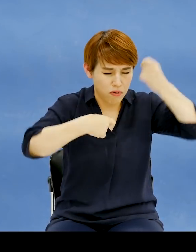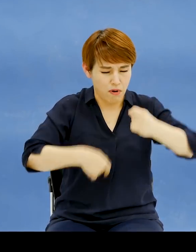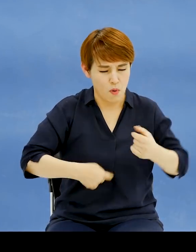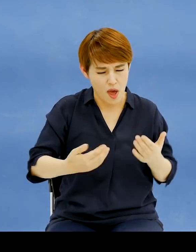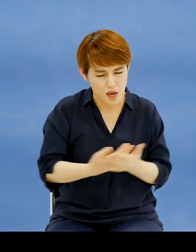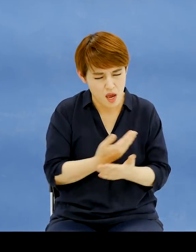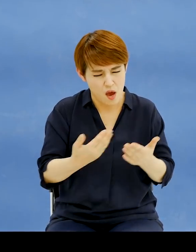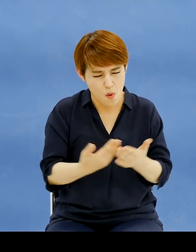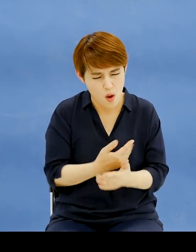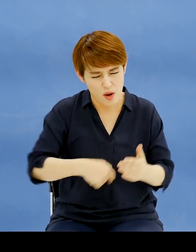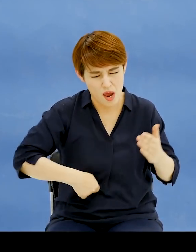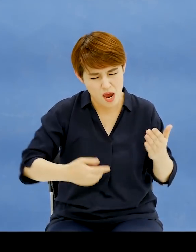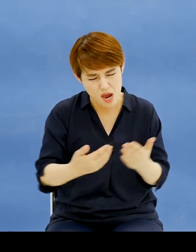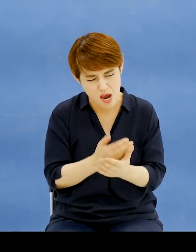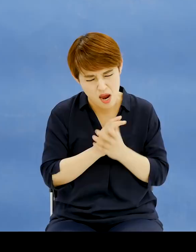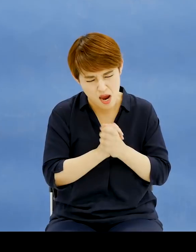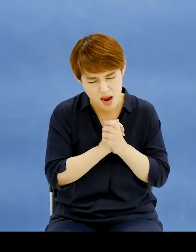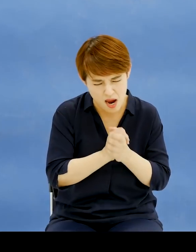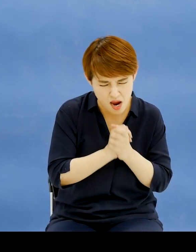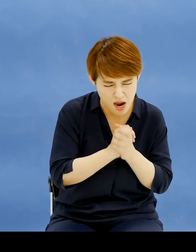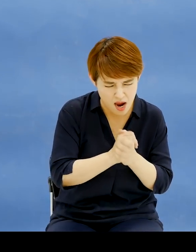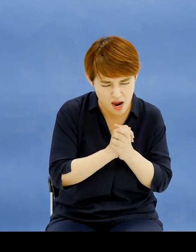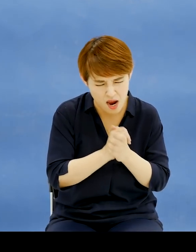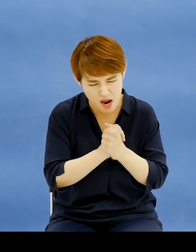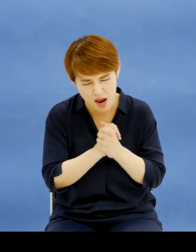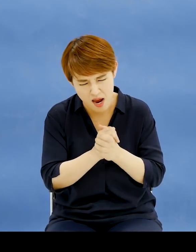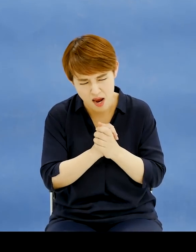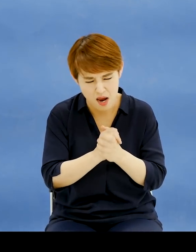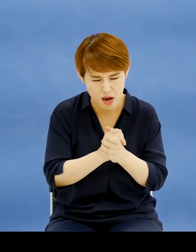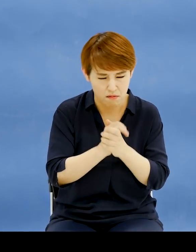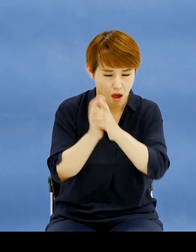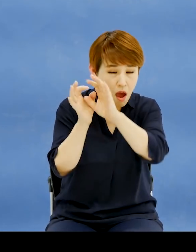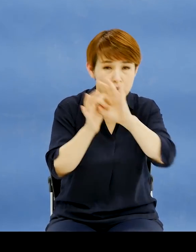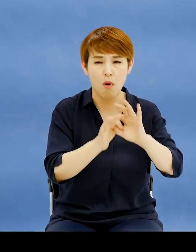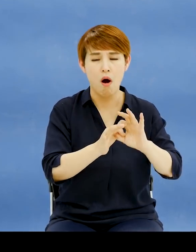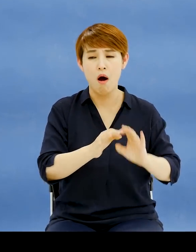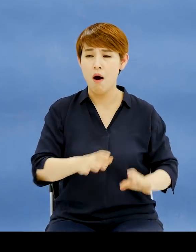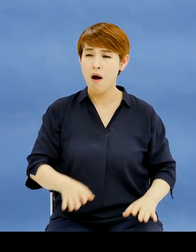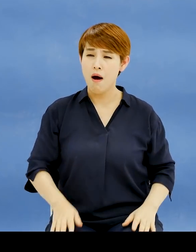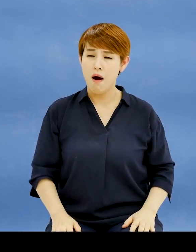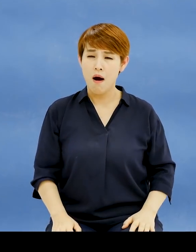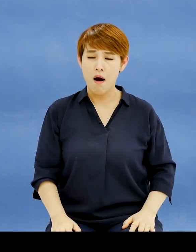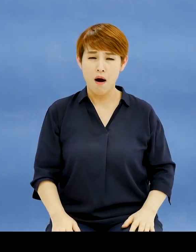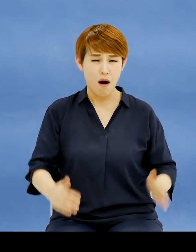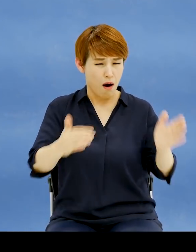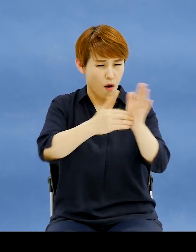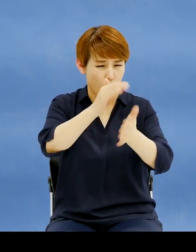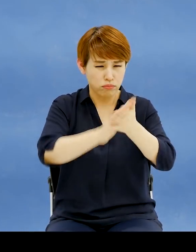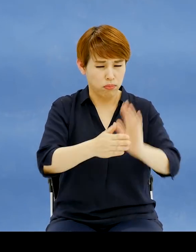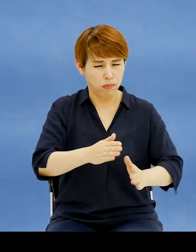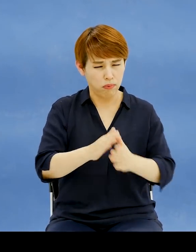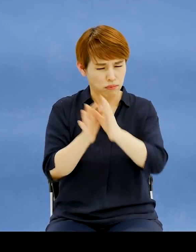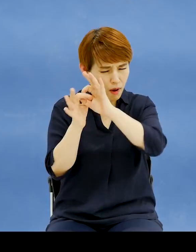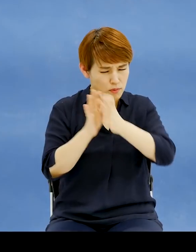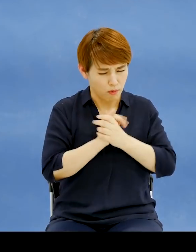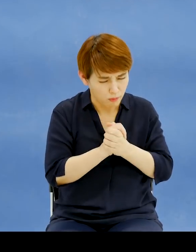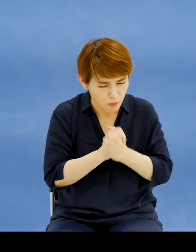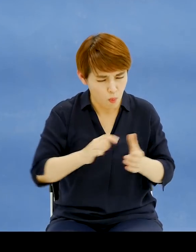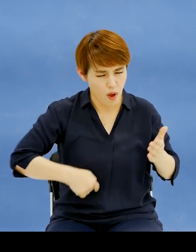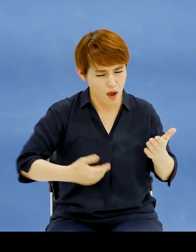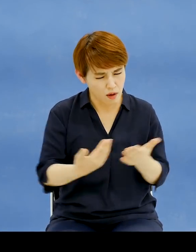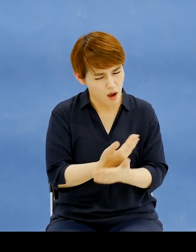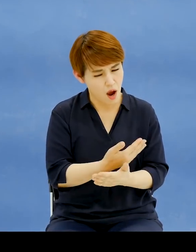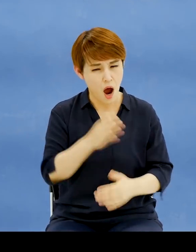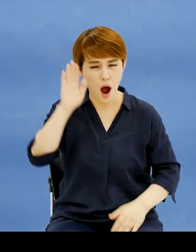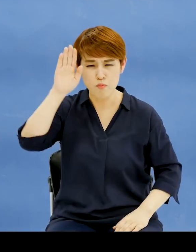계속 울면서 회개가 나오는 거예요. 뭘 그렇게 회개를 많이 했는지 지금 생각도 잘 안 나는데 난 이거 회개 기도만 하다 죽는 거 아니야? 이런